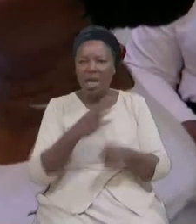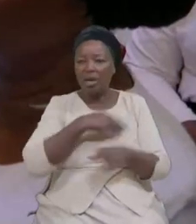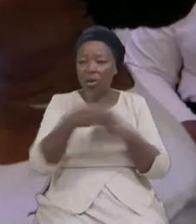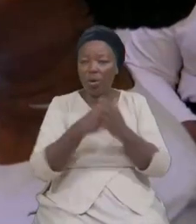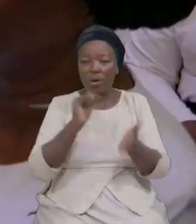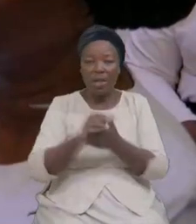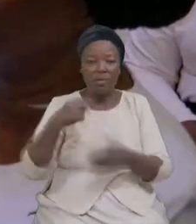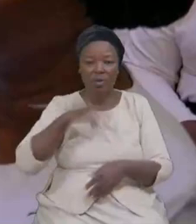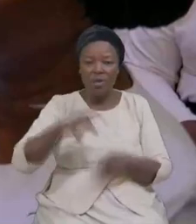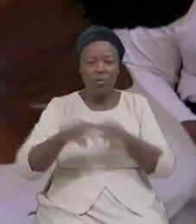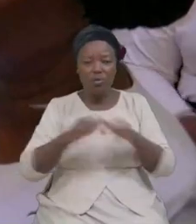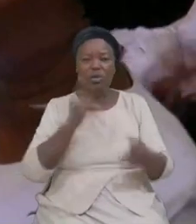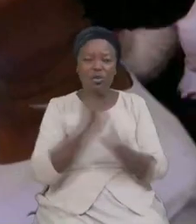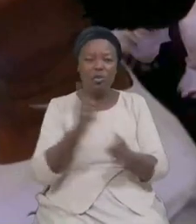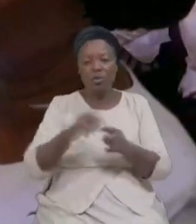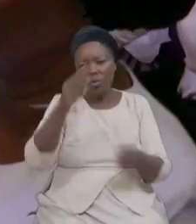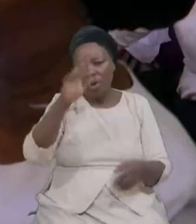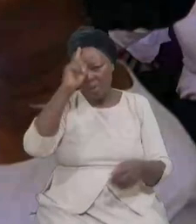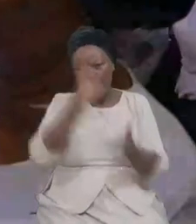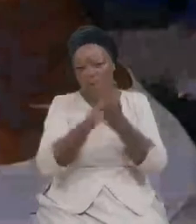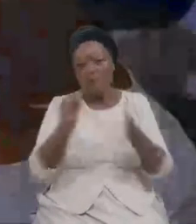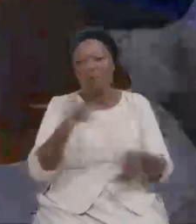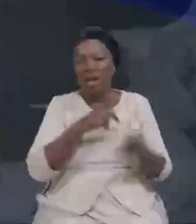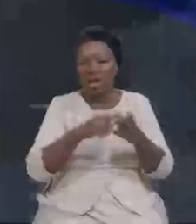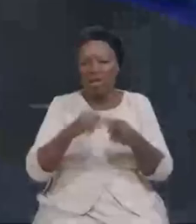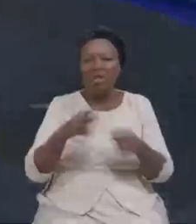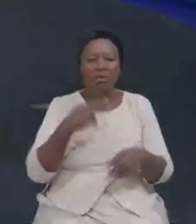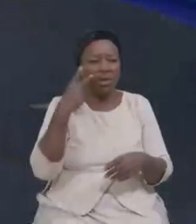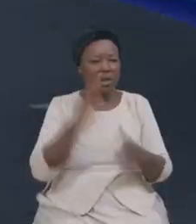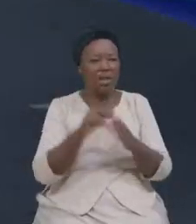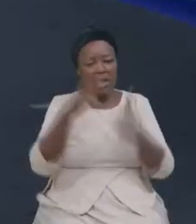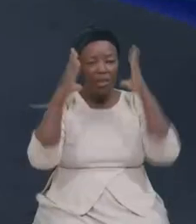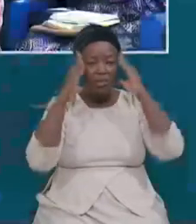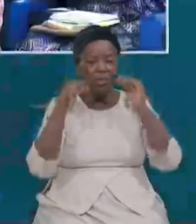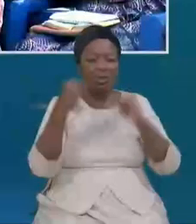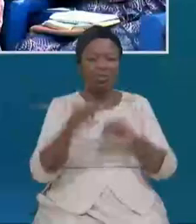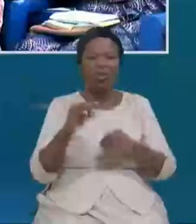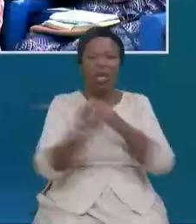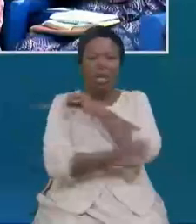Voyons l'expérience d'Abraham en Romains 4.